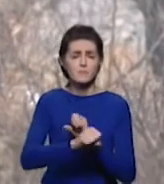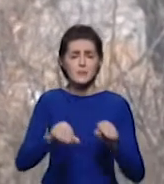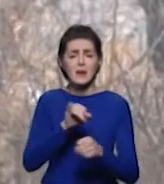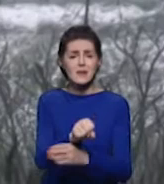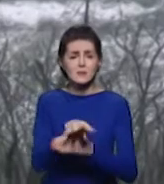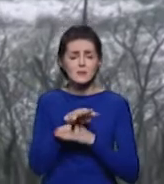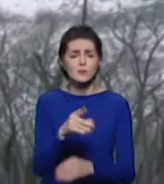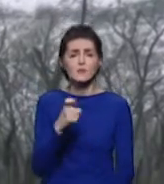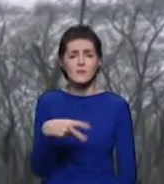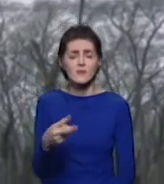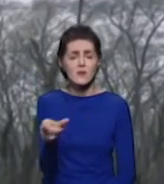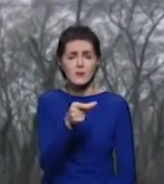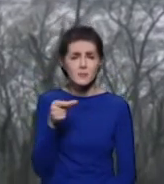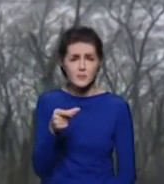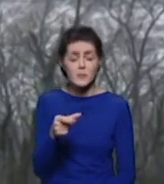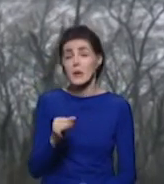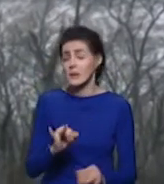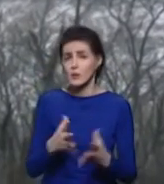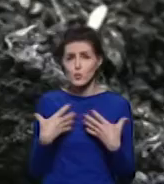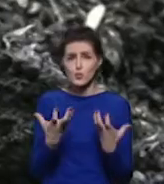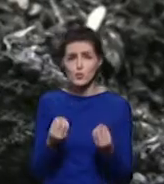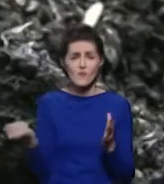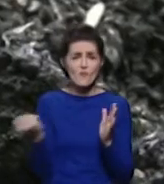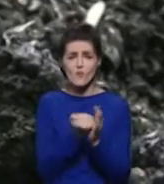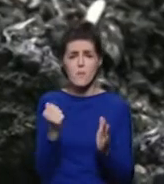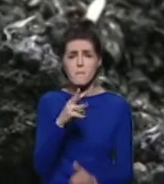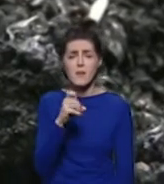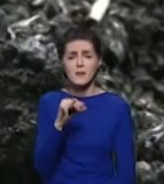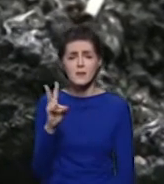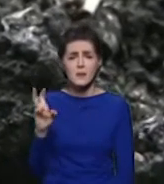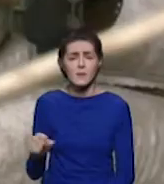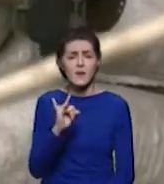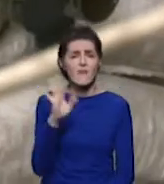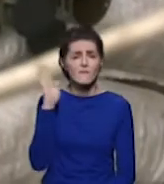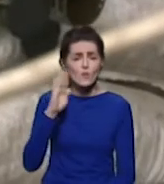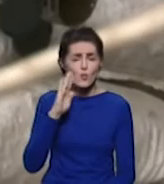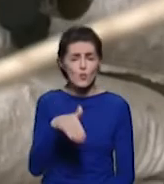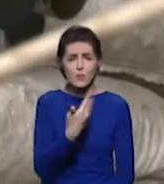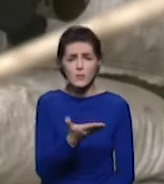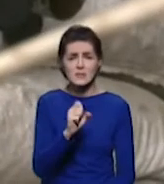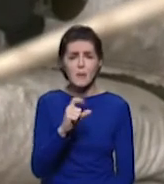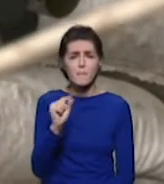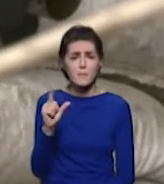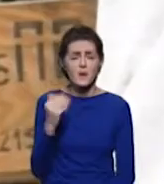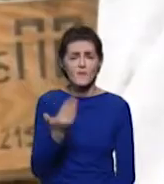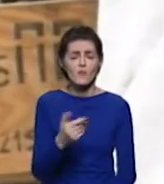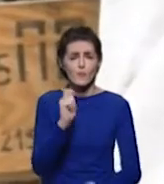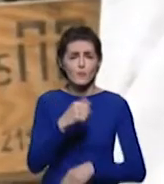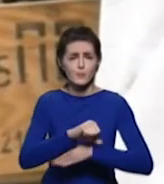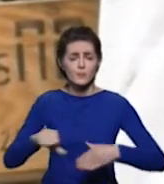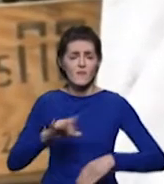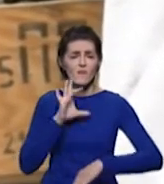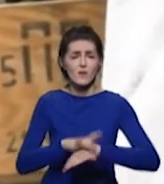артилерії 122-го калібру. А також вдарили по Мар'їнці і Водяному. За понеділок на фронті зафіксували